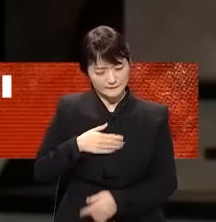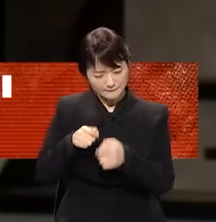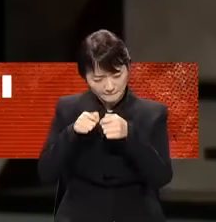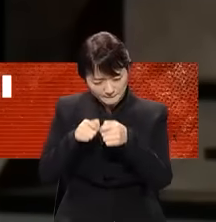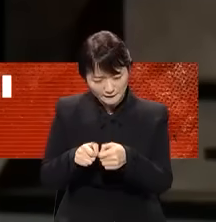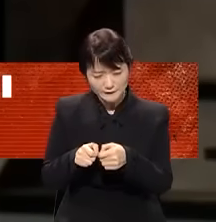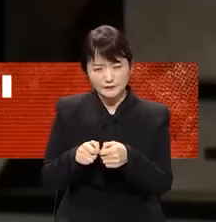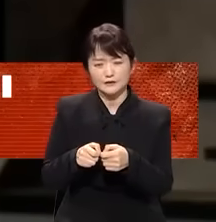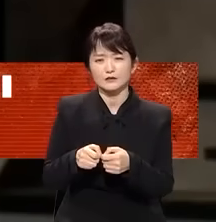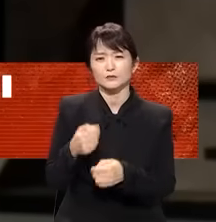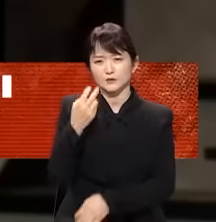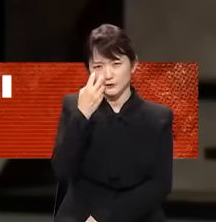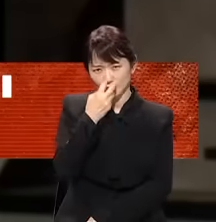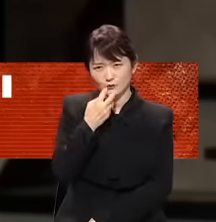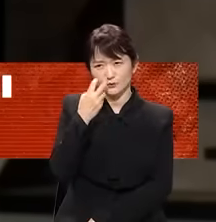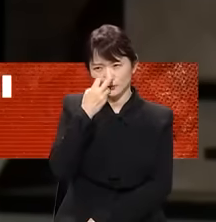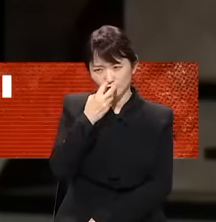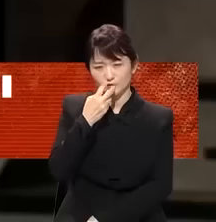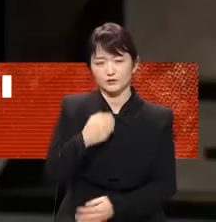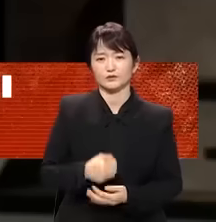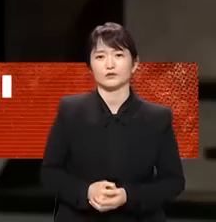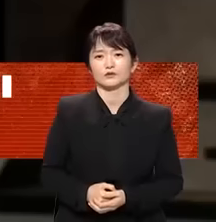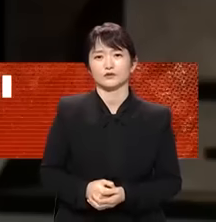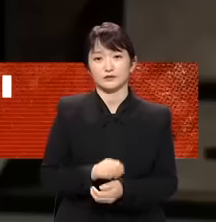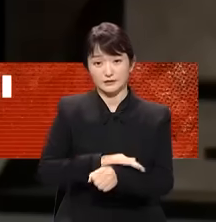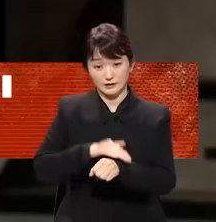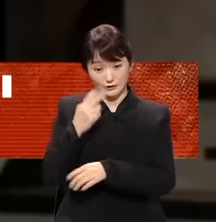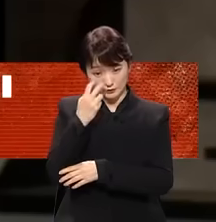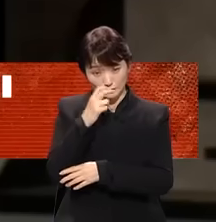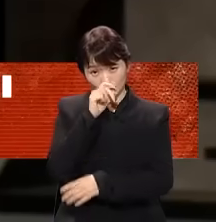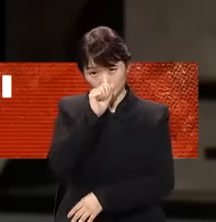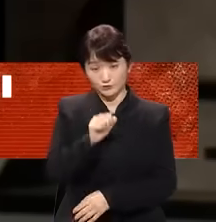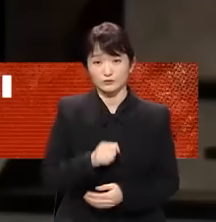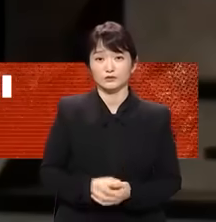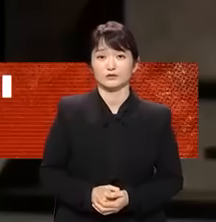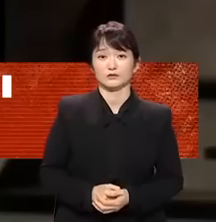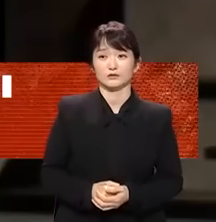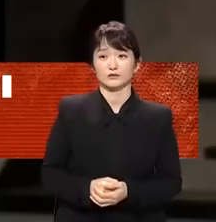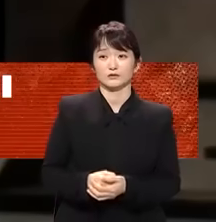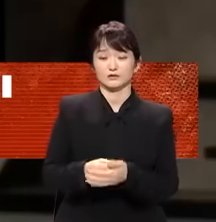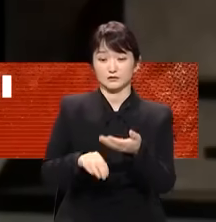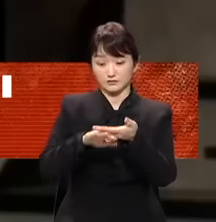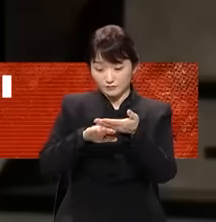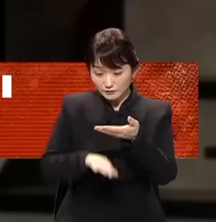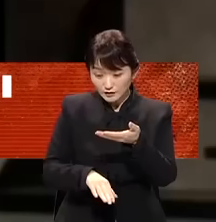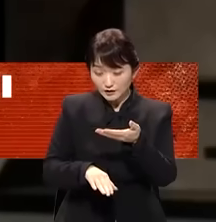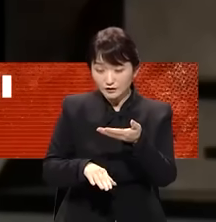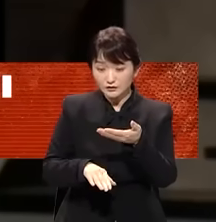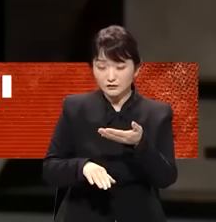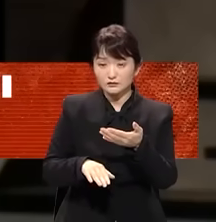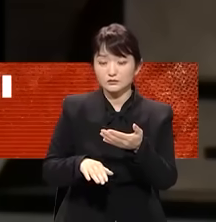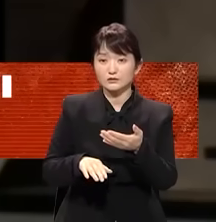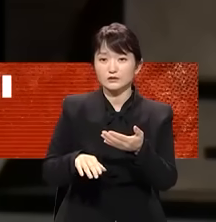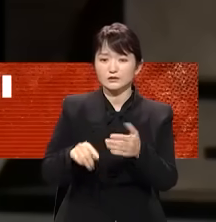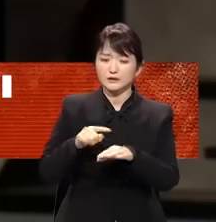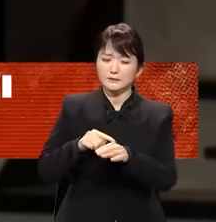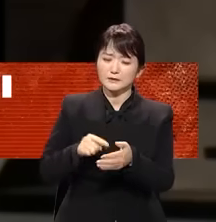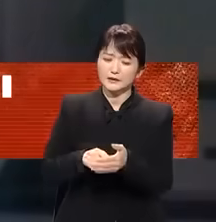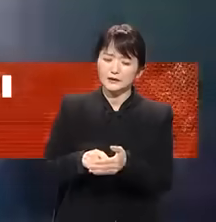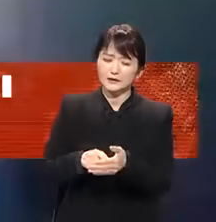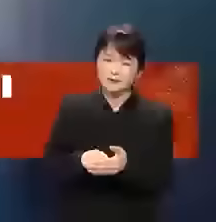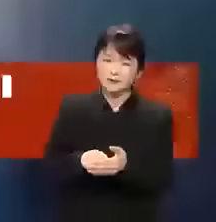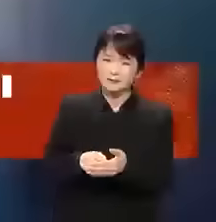자상함이 그가 이런 거는 또 좋은 장점이 될 수가 있고 많은 부하지 들 중에 마음이 좀 연약하다 그가 고민이 많은